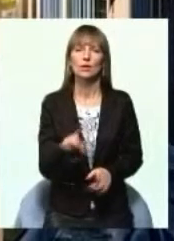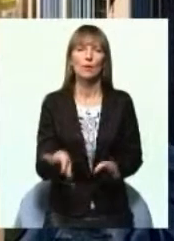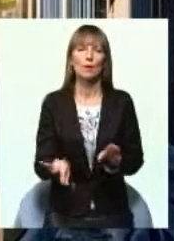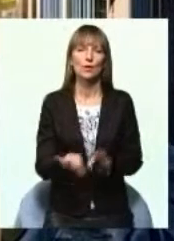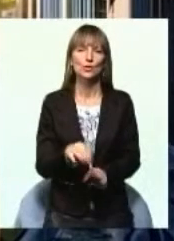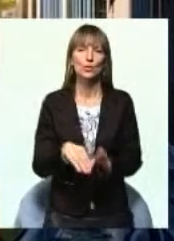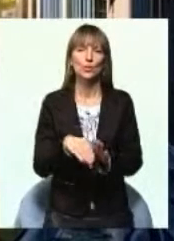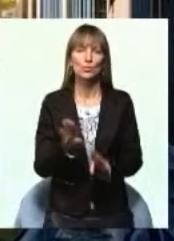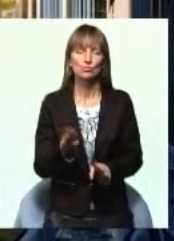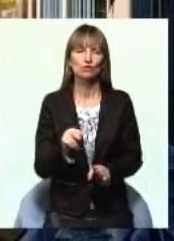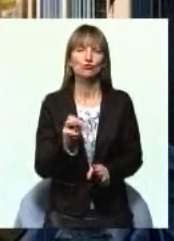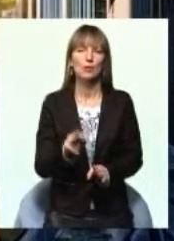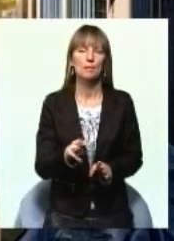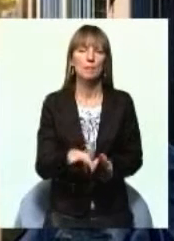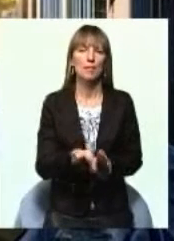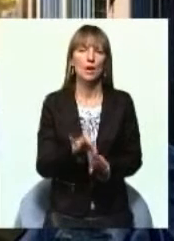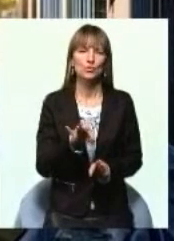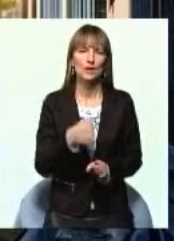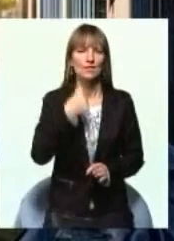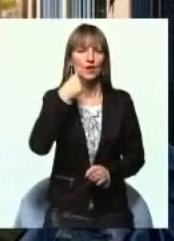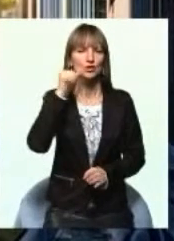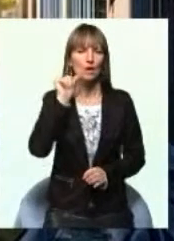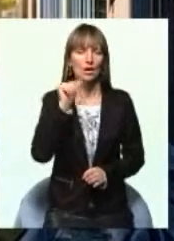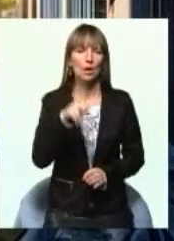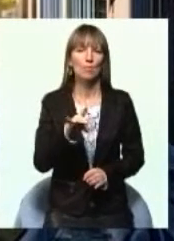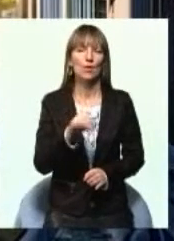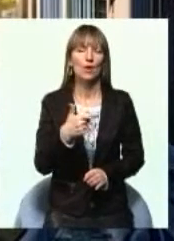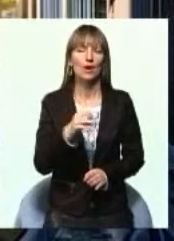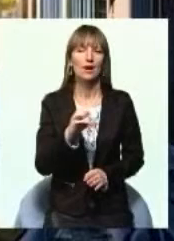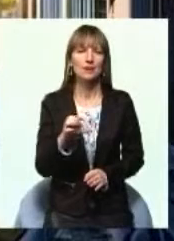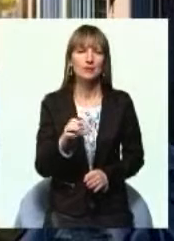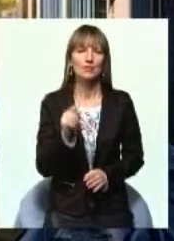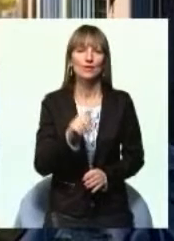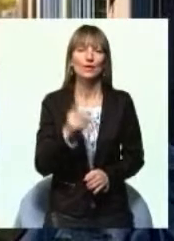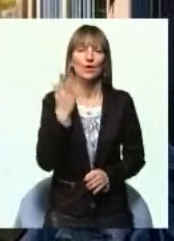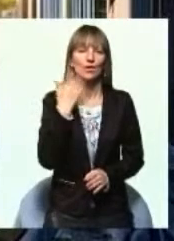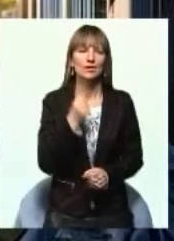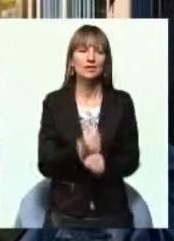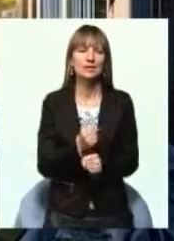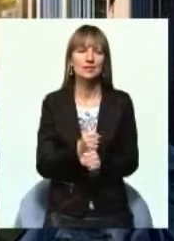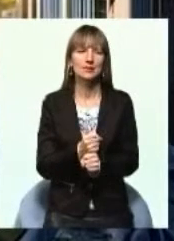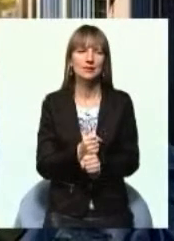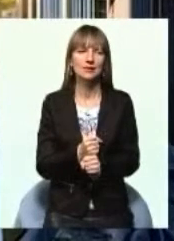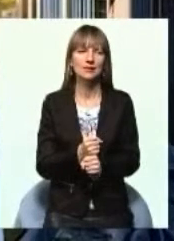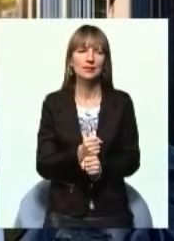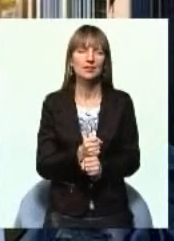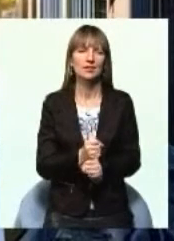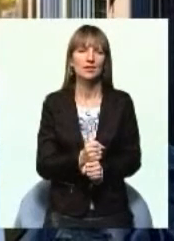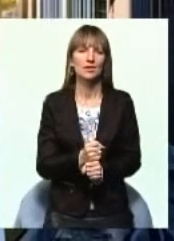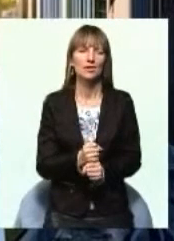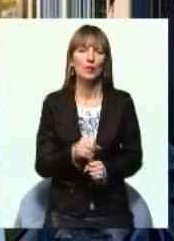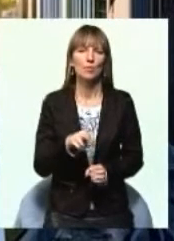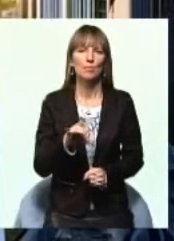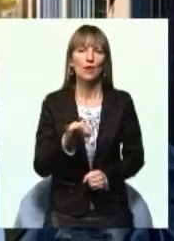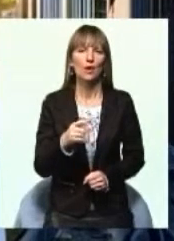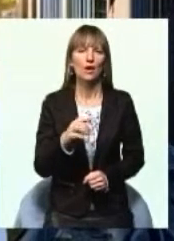получается лучше, чем получалось вчера. Прогресс – это что-то растет, и человек растет.